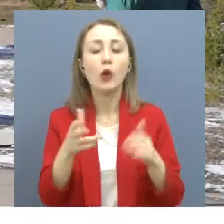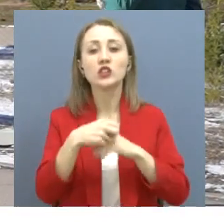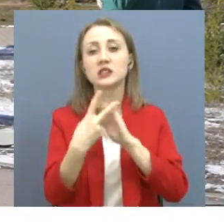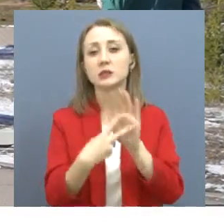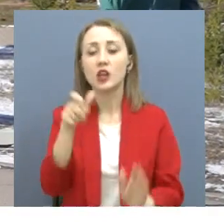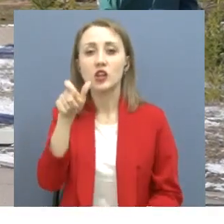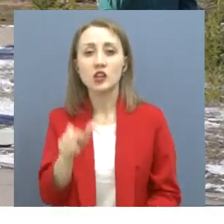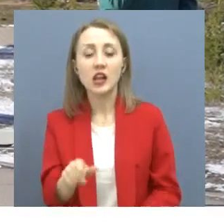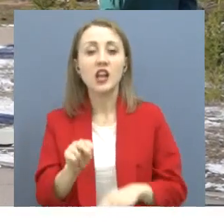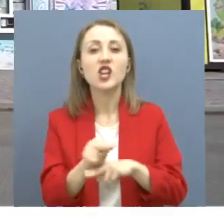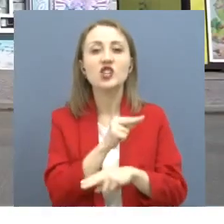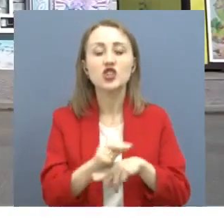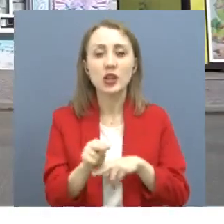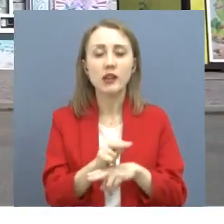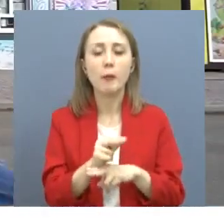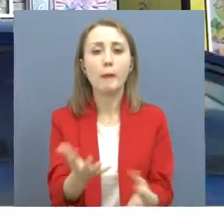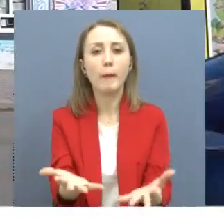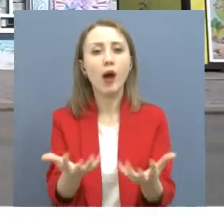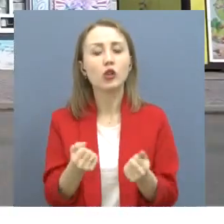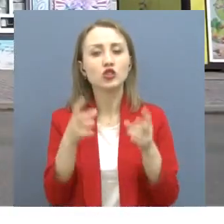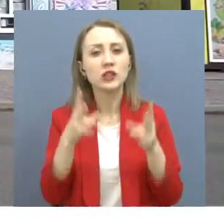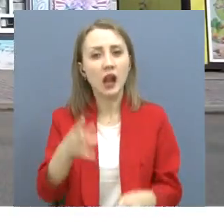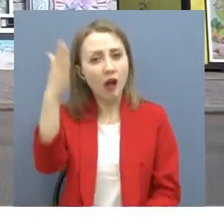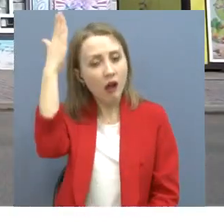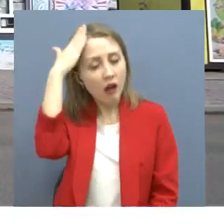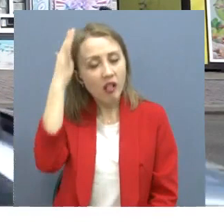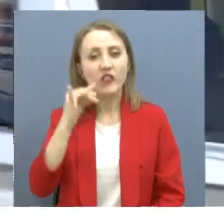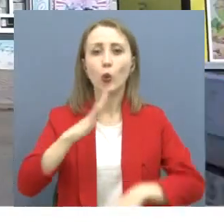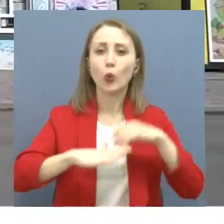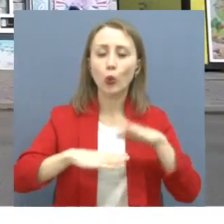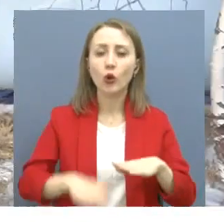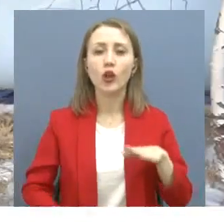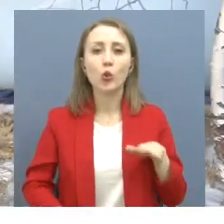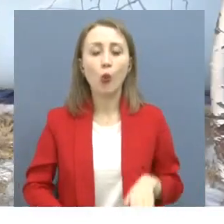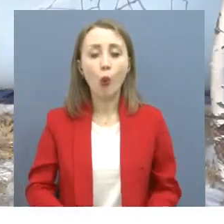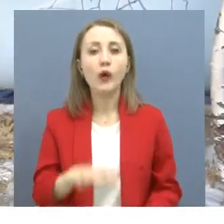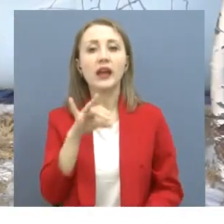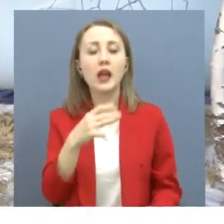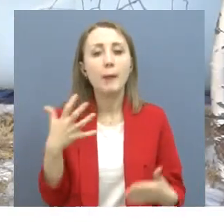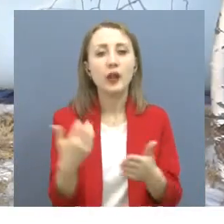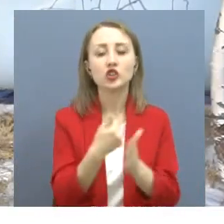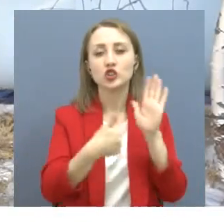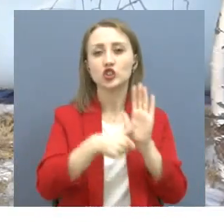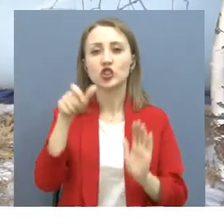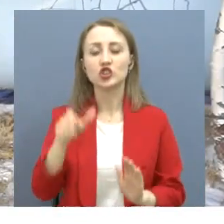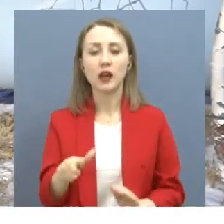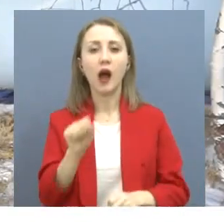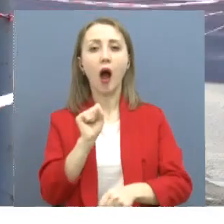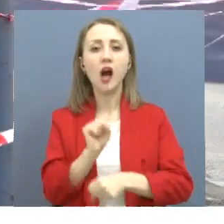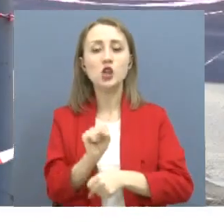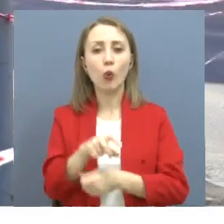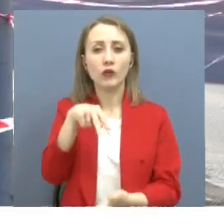человек, прошедших амбулаторное лечение, получили травмы головы и конечностей. Еще 6 получили различные травмы, когда стояли на